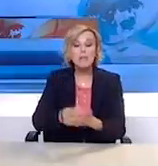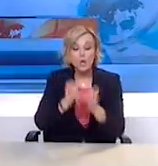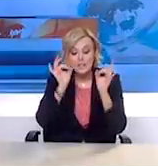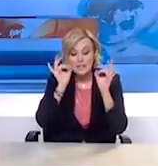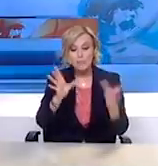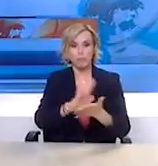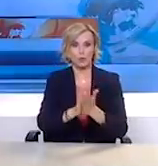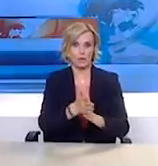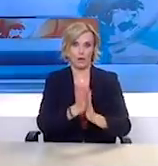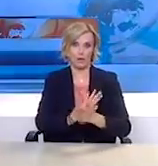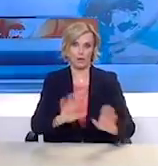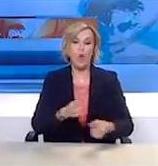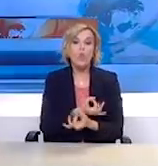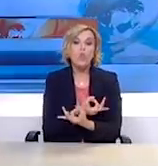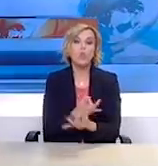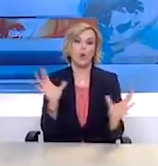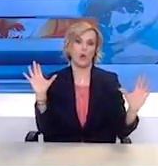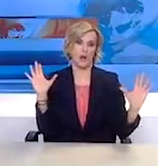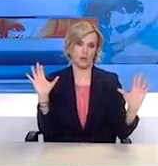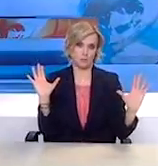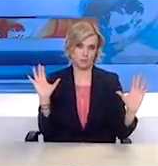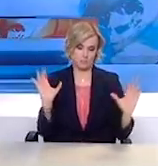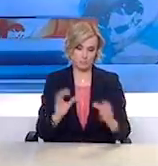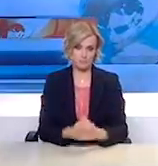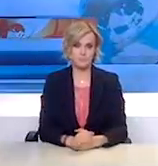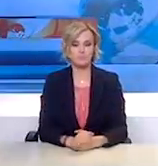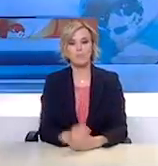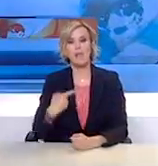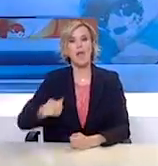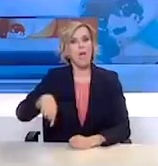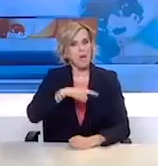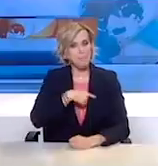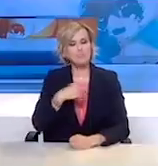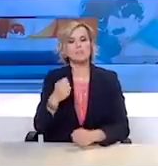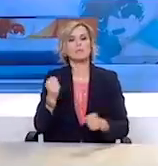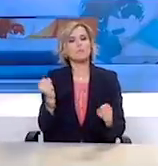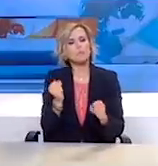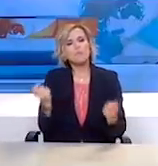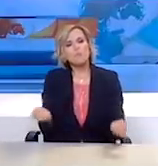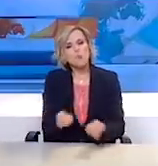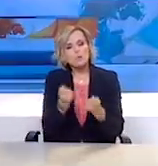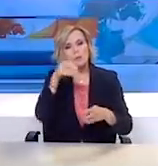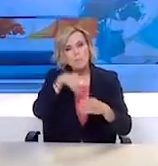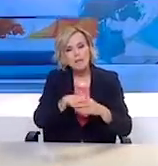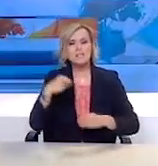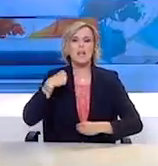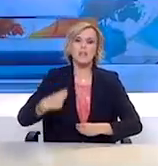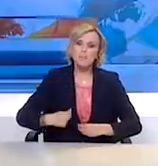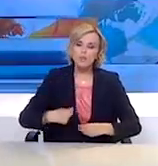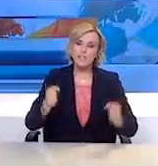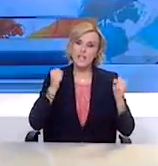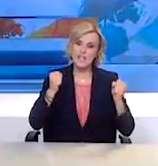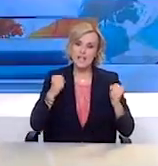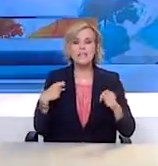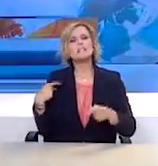Εμείς που ασχολούμαστε με τα συστήματα υγείας, με την πολιτική και τη διοίκηση των υπηρεσιών υγείας, συνηθίζαμε παλιά